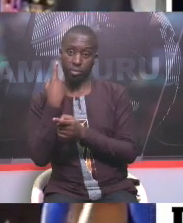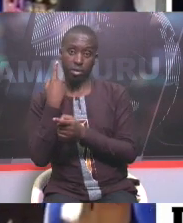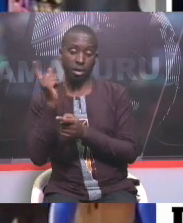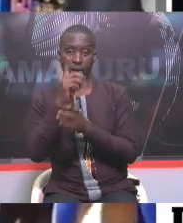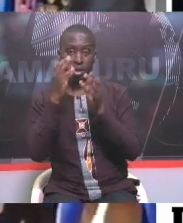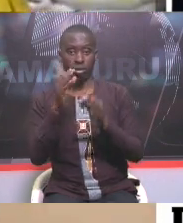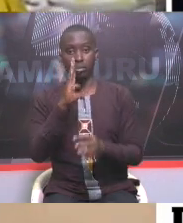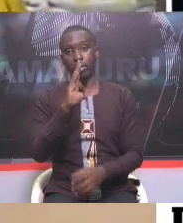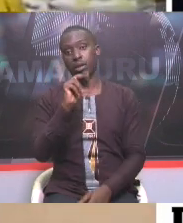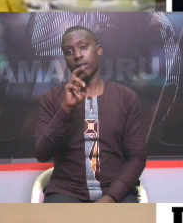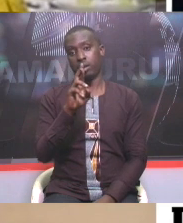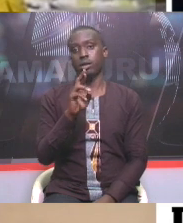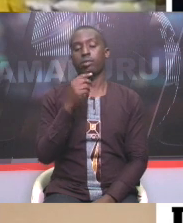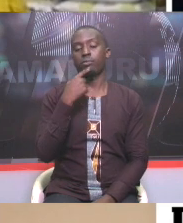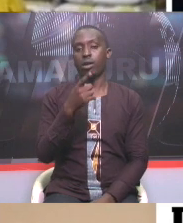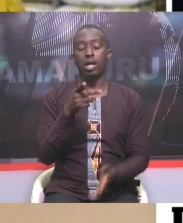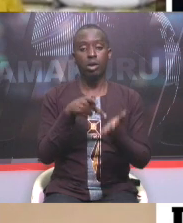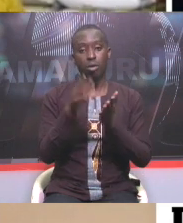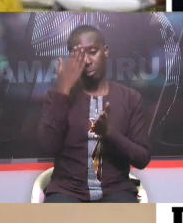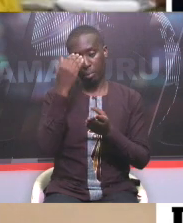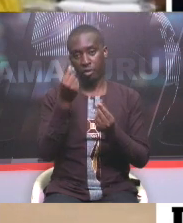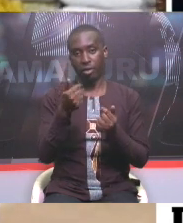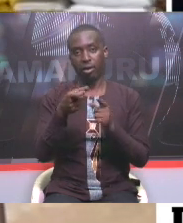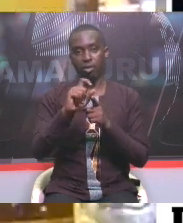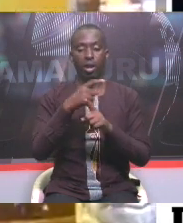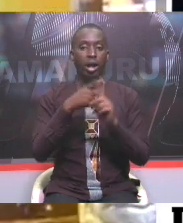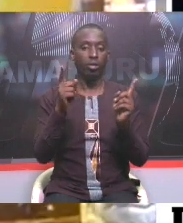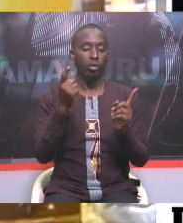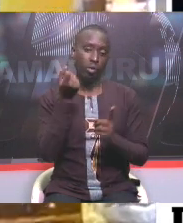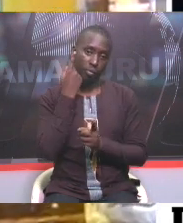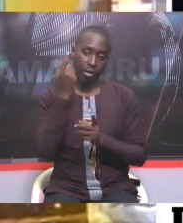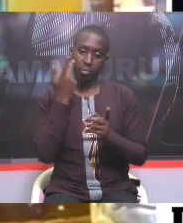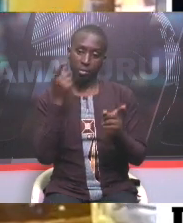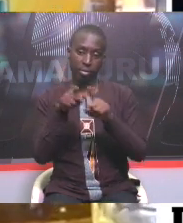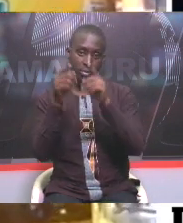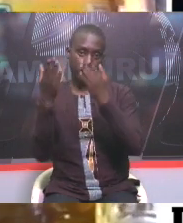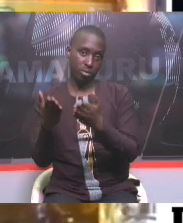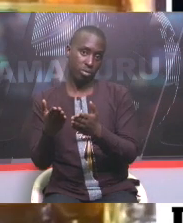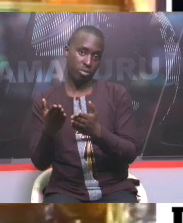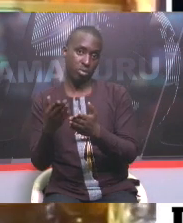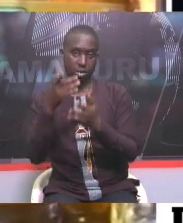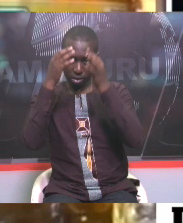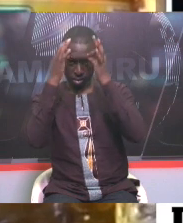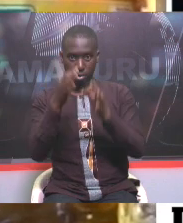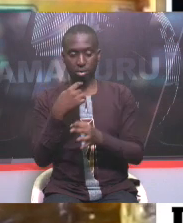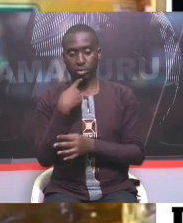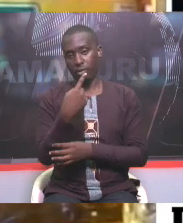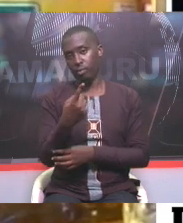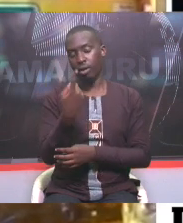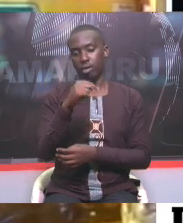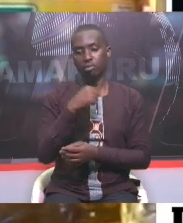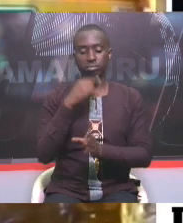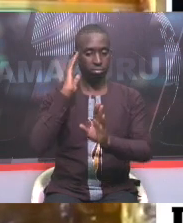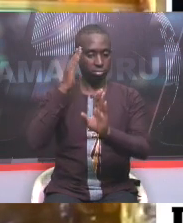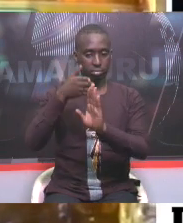yabikoraho, ibigura kuri ibyo biciro byazamutse nyine. So urumva iyo bimeze gutyo kira cyemezo cyo kuvuga ngo to